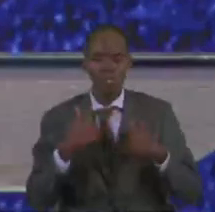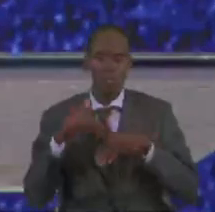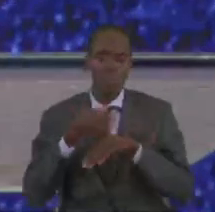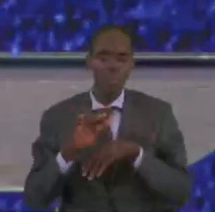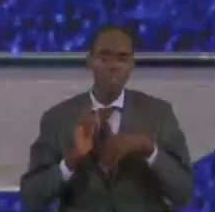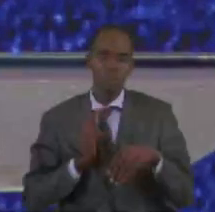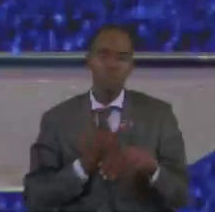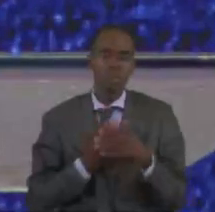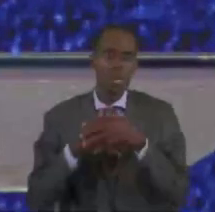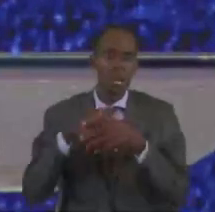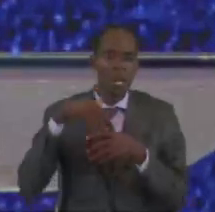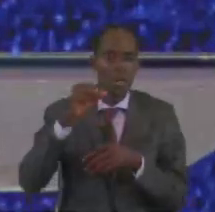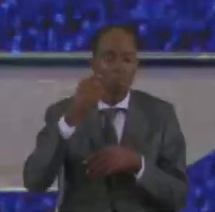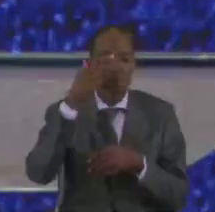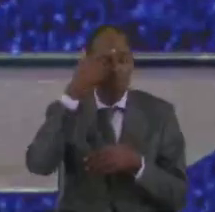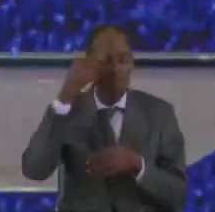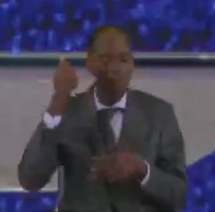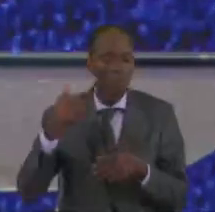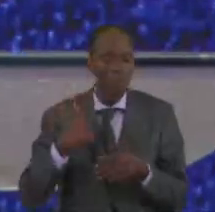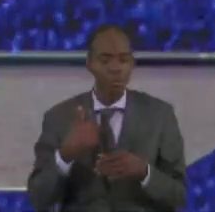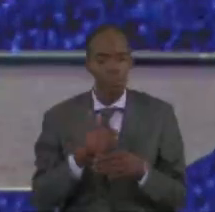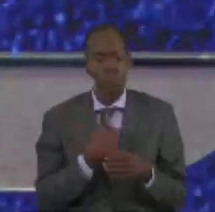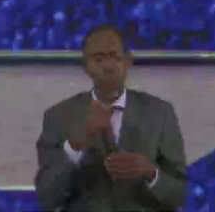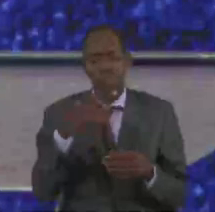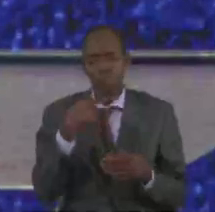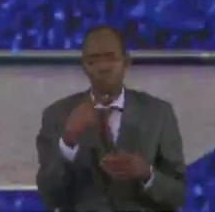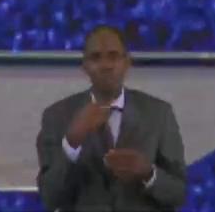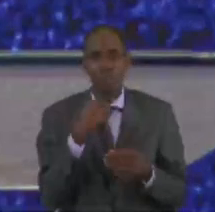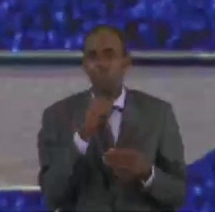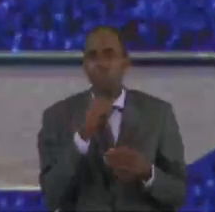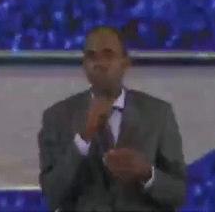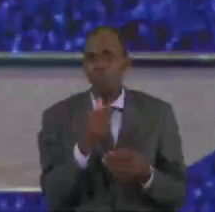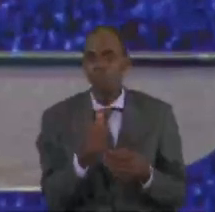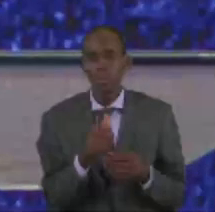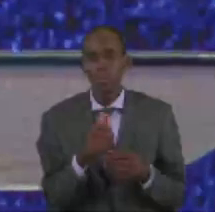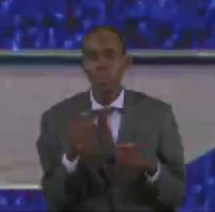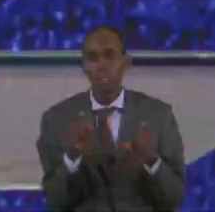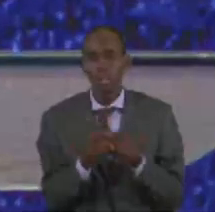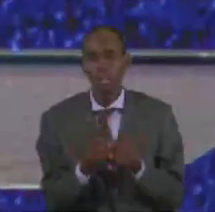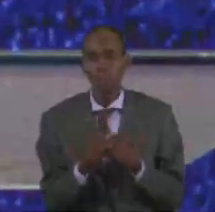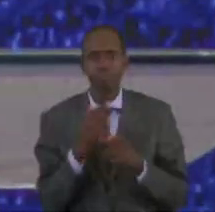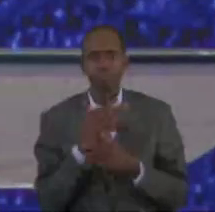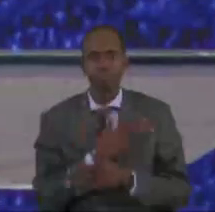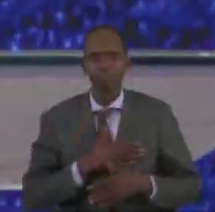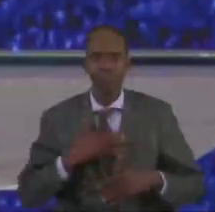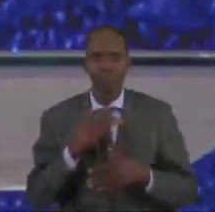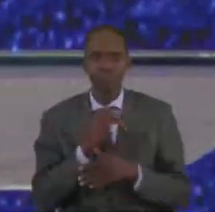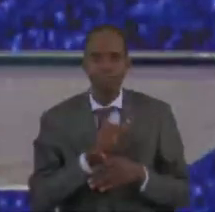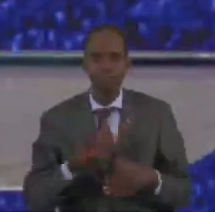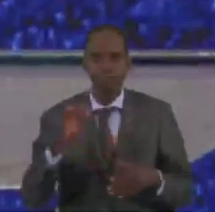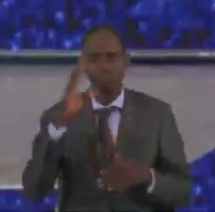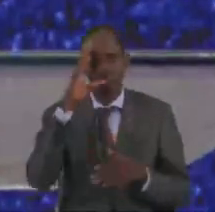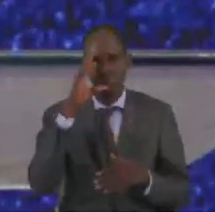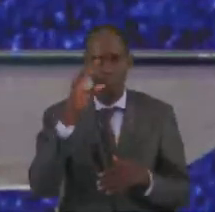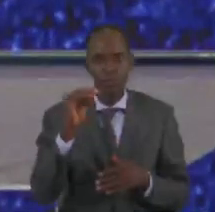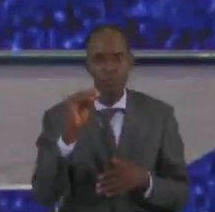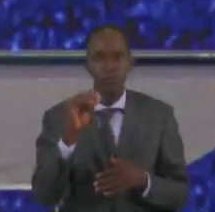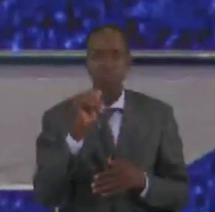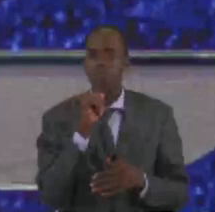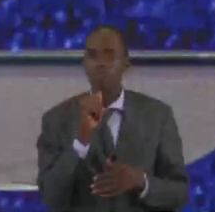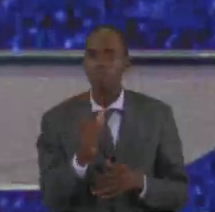a envoyés. À cause de cela, nous parlons. Non comme pour plaire à des